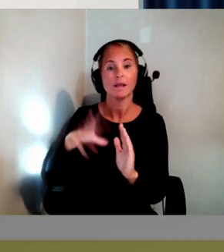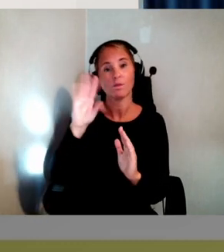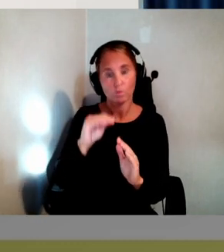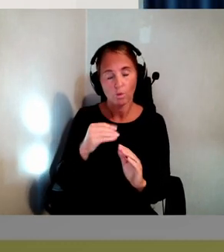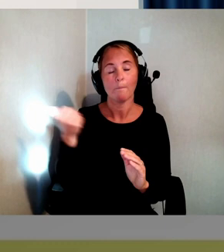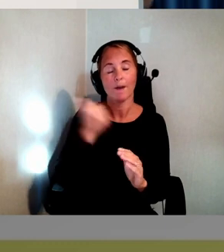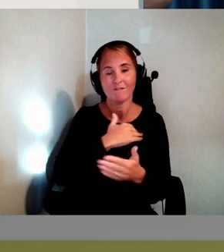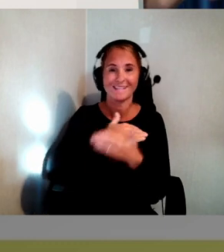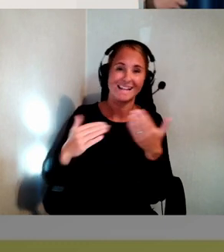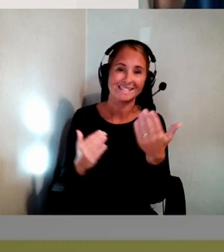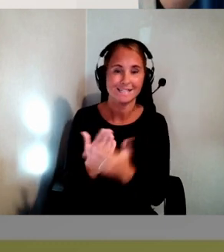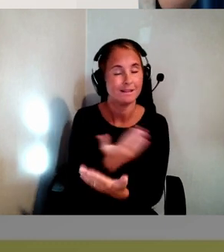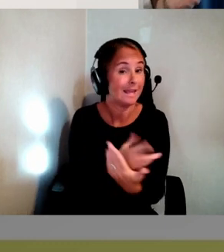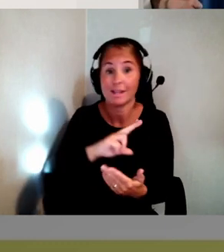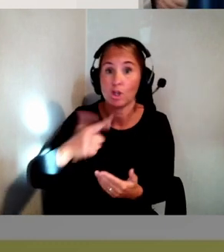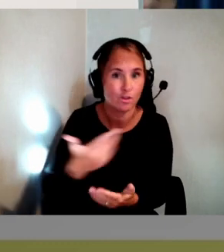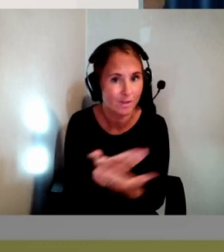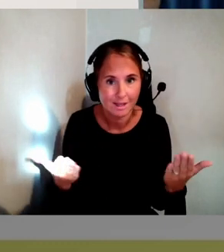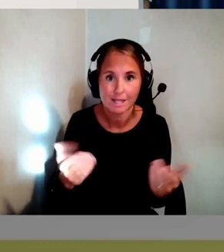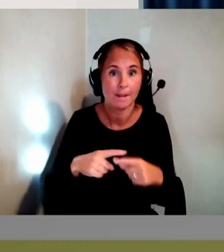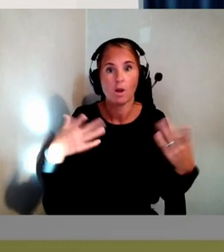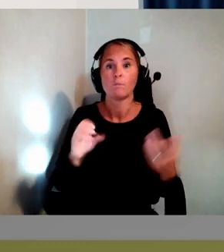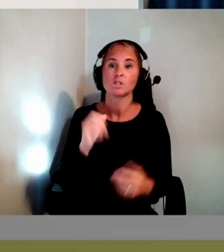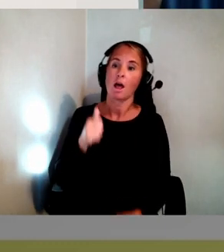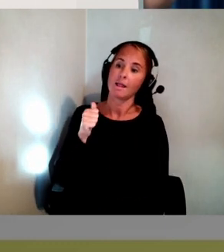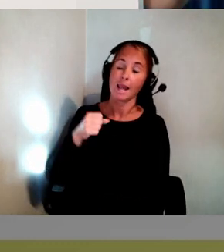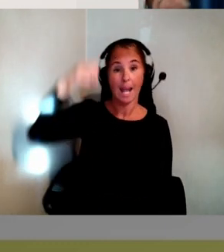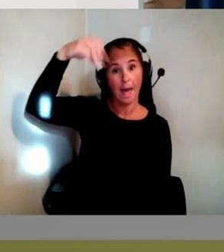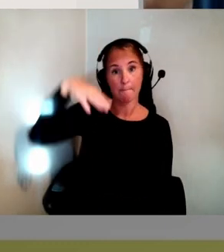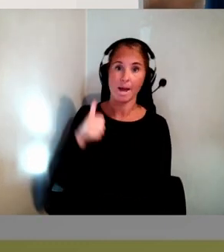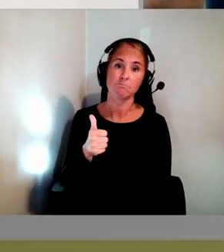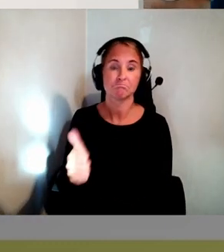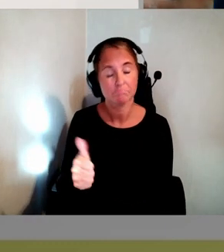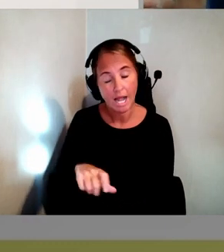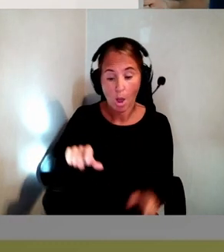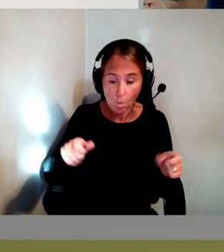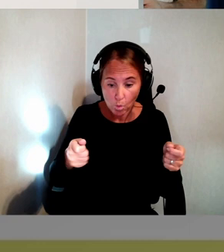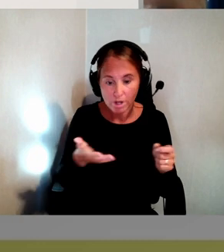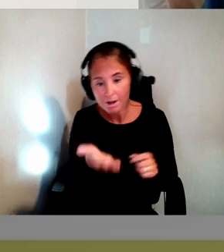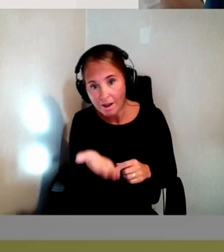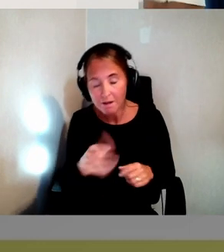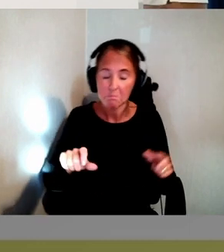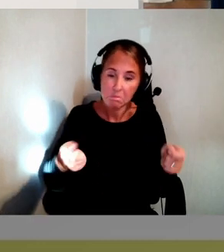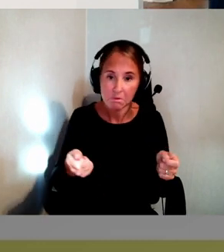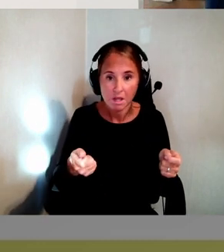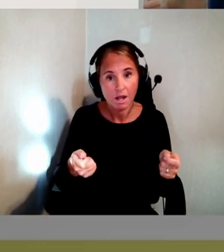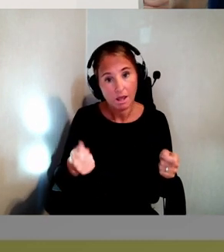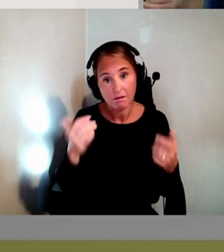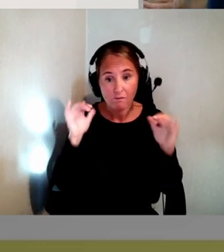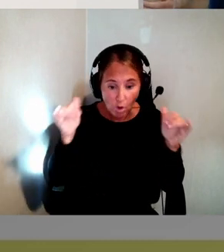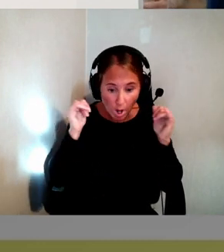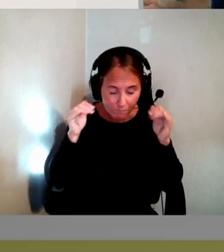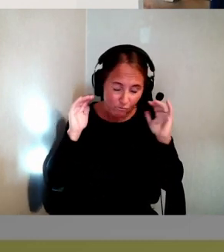är inte nytt så Oavsett om du ska tända lampan eller sätta på ugnen eller höja volymen vad som helst